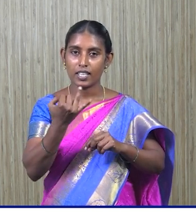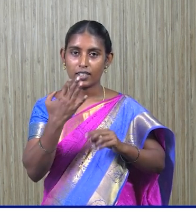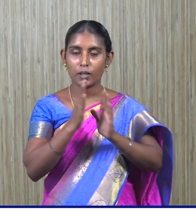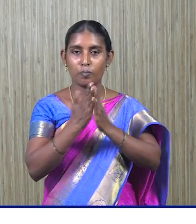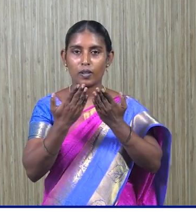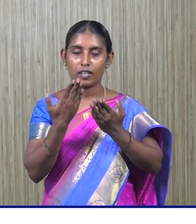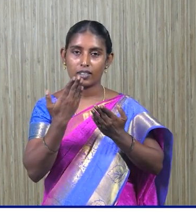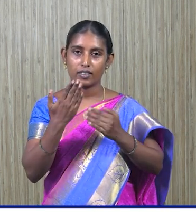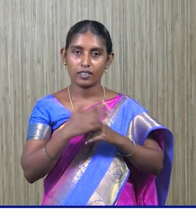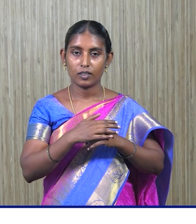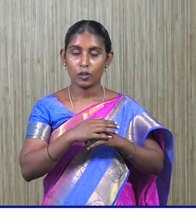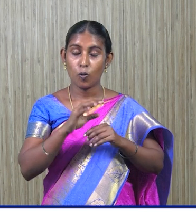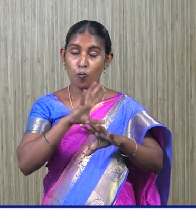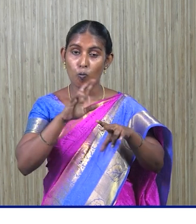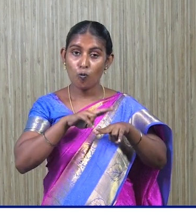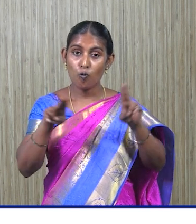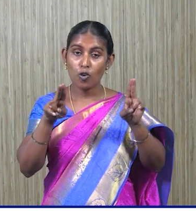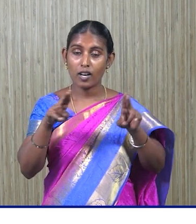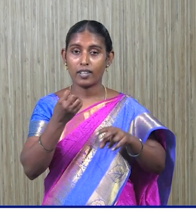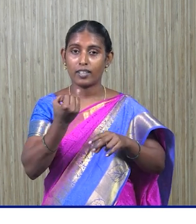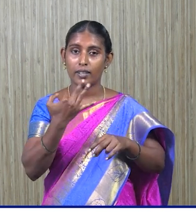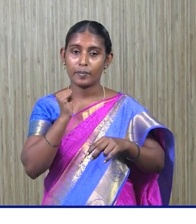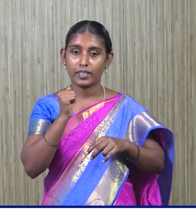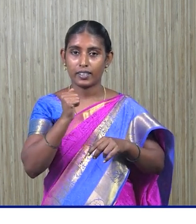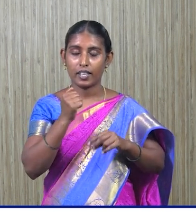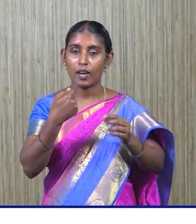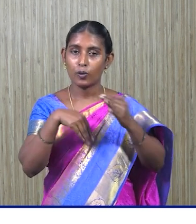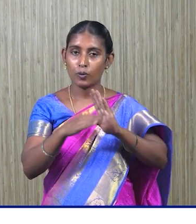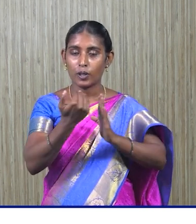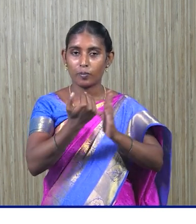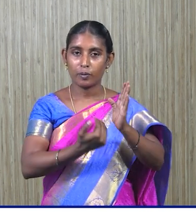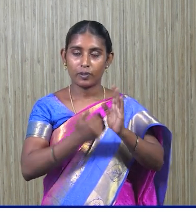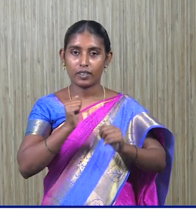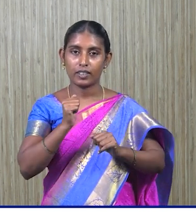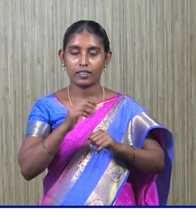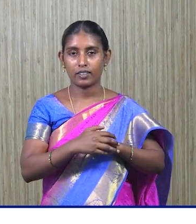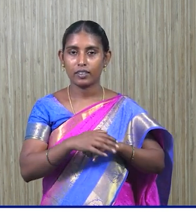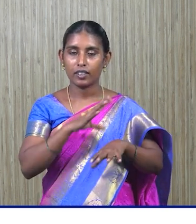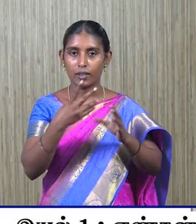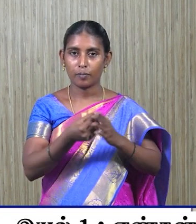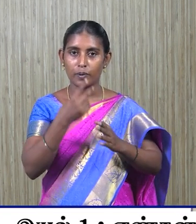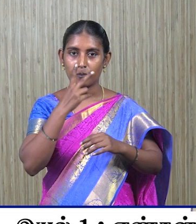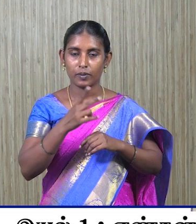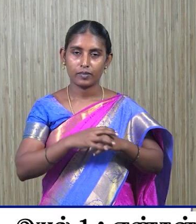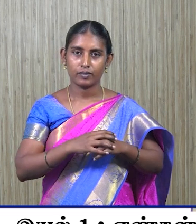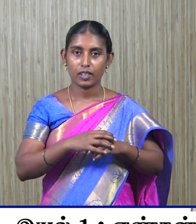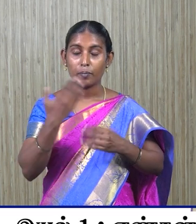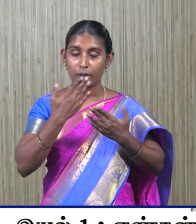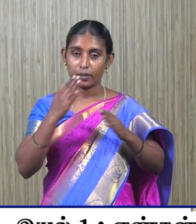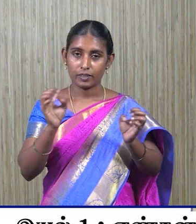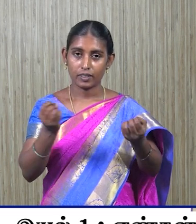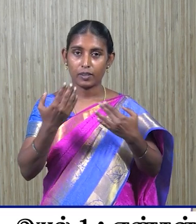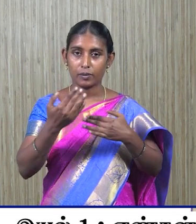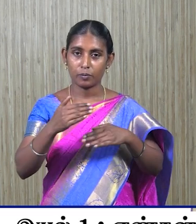பாடத்தில் முழு எண்கள் என்றால் என்ன, முழு எண்களின் பண்புகள் யாவை என்பது பற்றி பார்ப்போம். பாடத்திற்கு